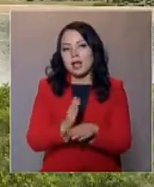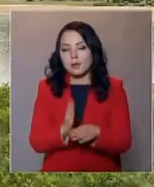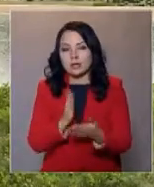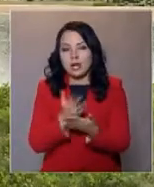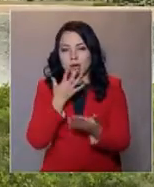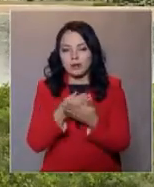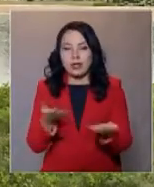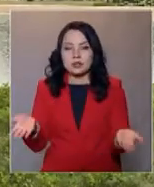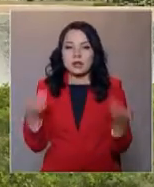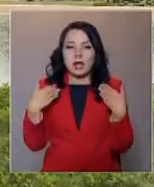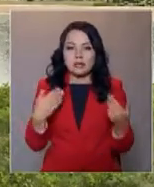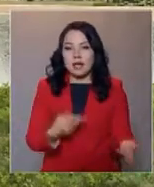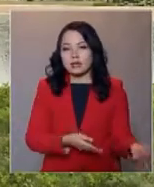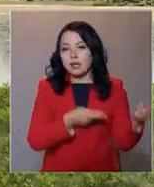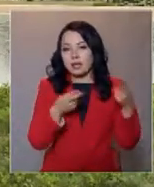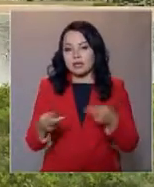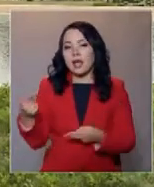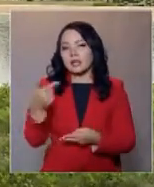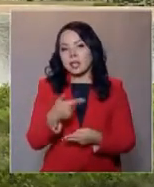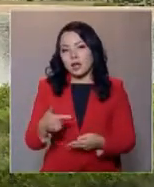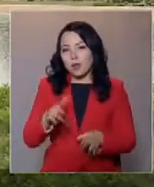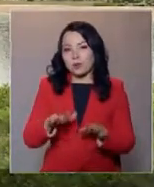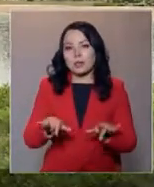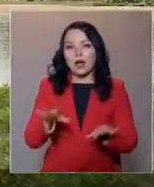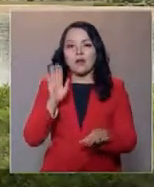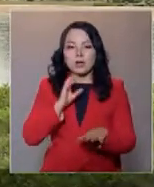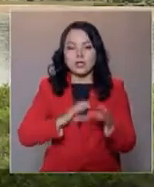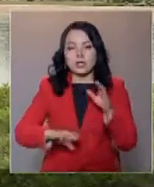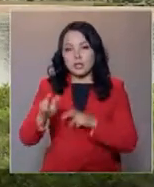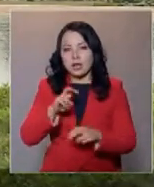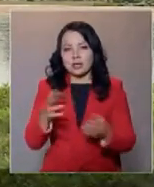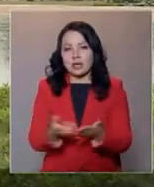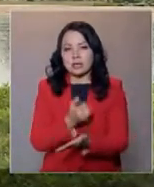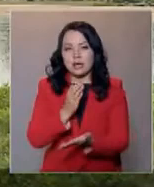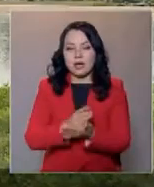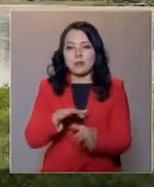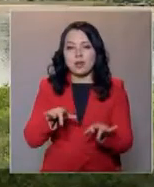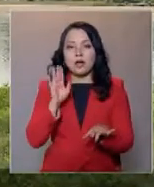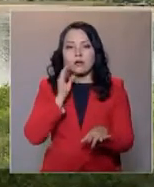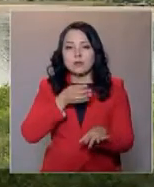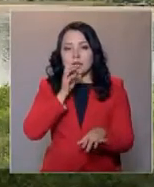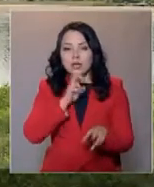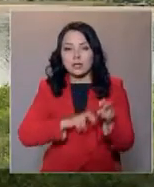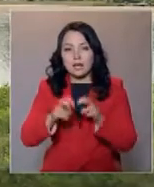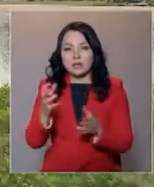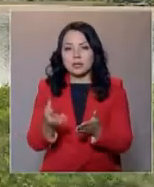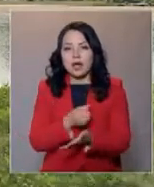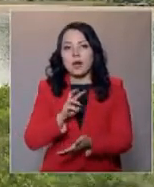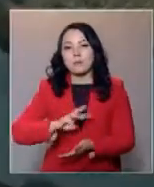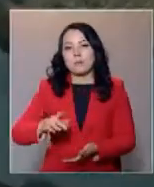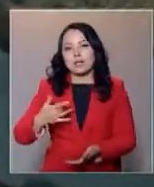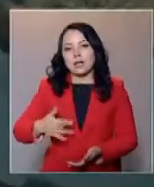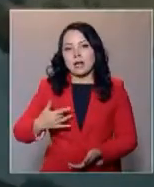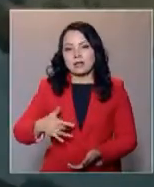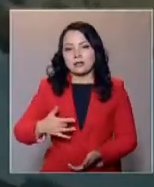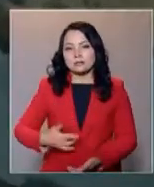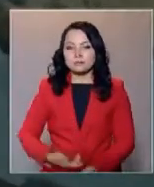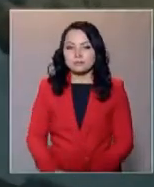где-то отдыхать. Сюда пришли геологи искать питьевую воду, но искали питьевую, а нашли минеральную.